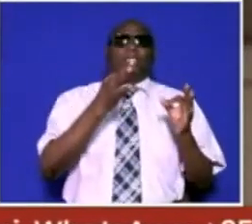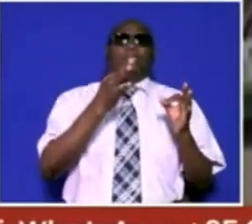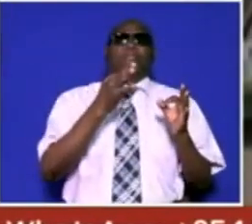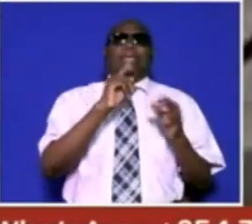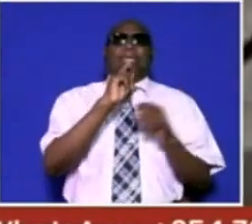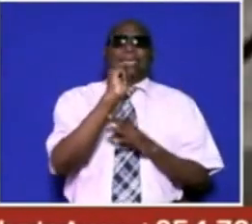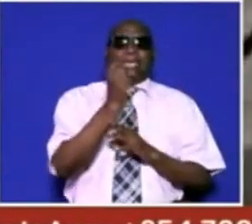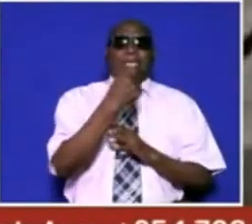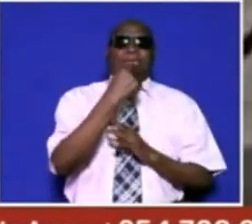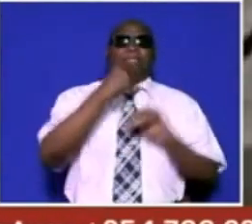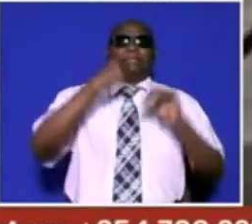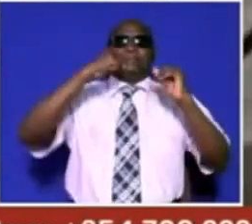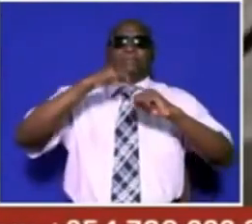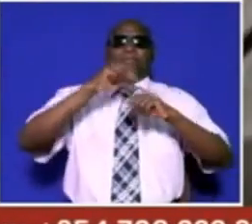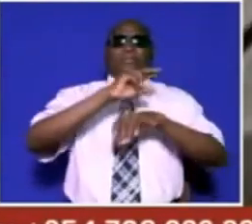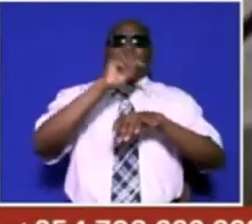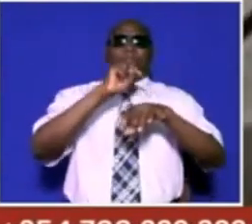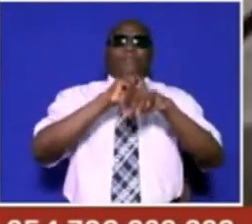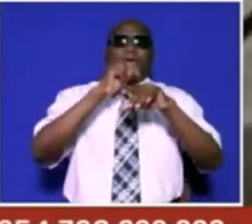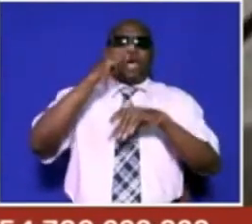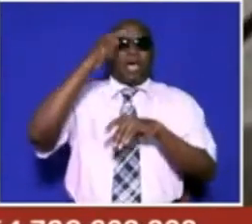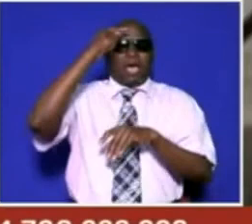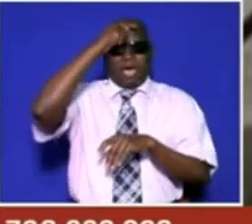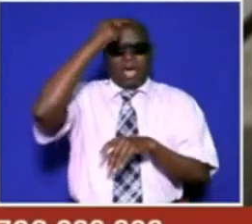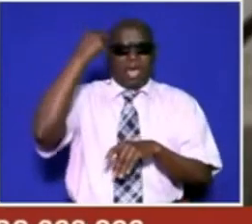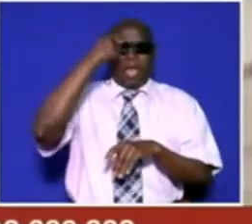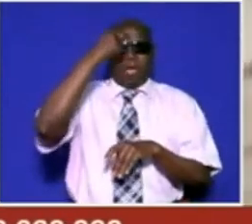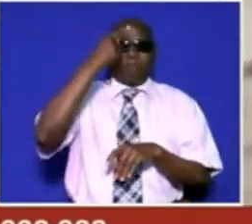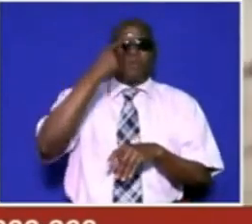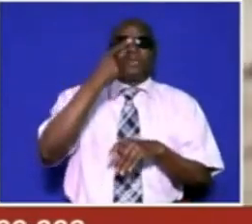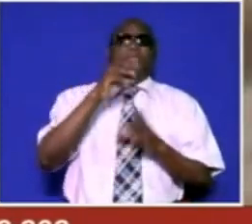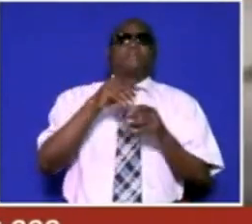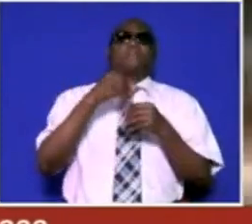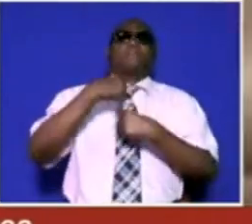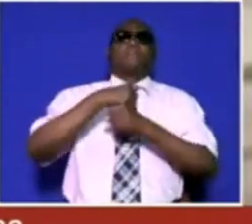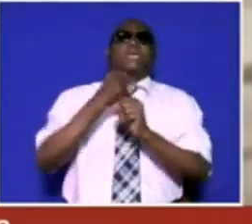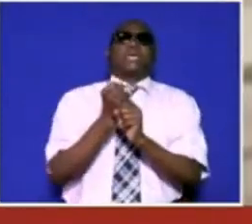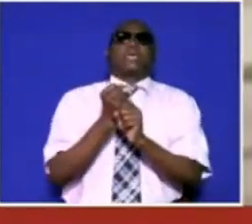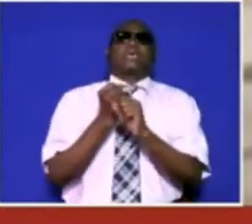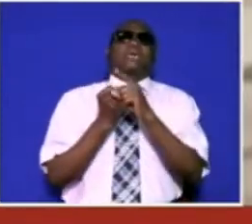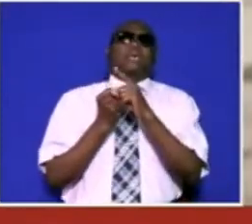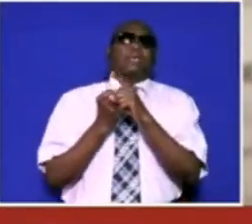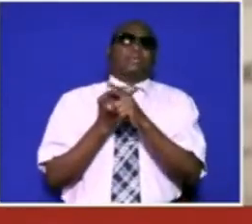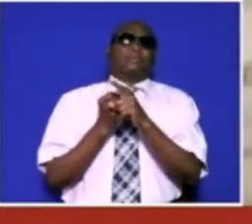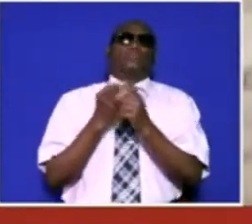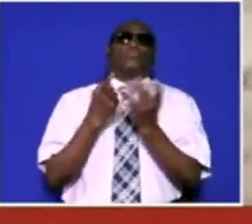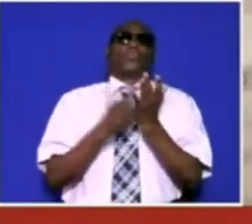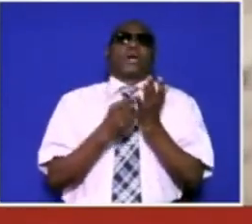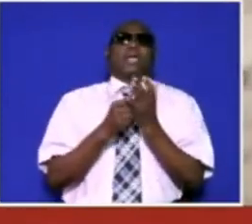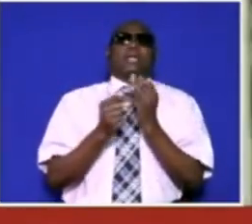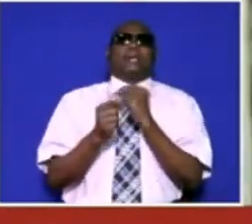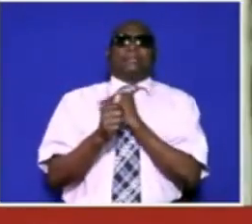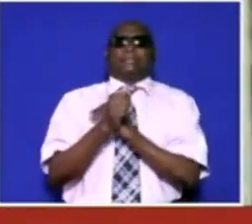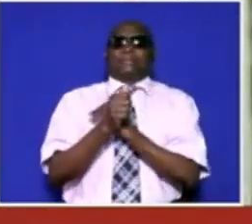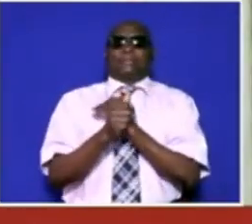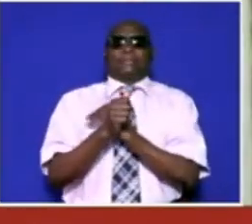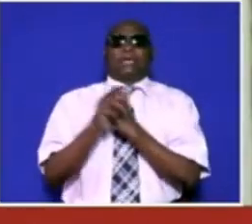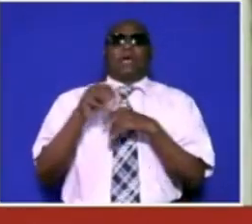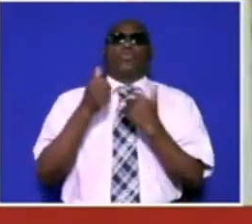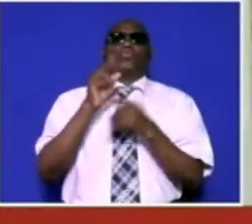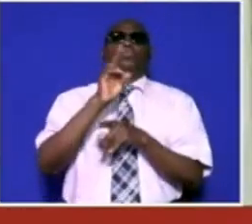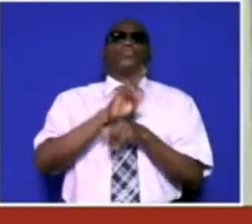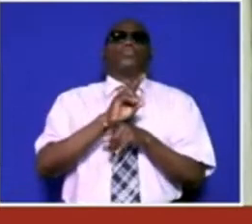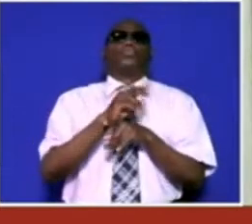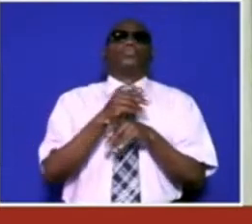na makubaliano ya mataifa ya Arabuni unaiweka Uganda na raia wake katika hatari ya kutumia bidhaa ambazo sio sahihi, hivyo